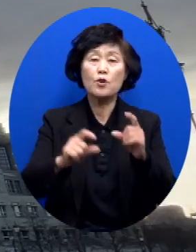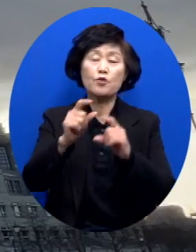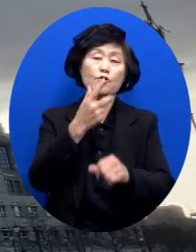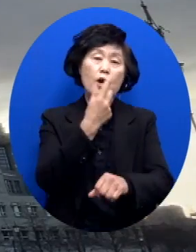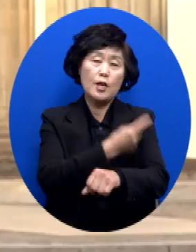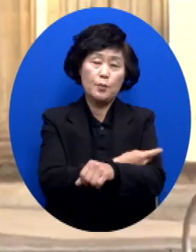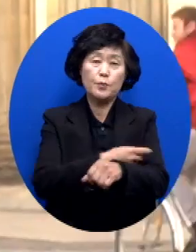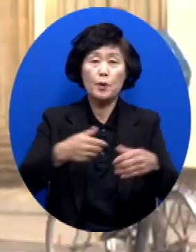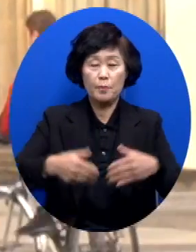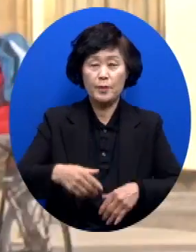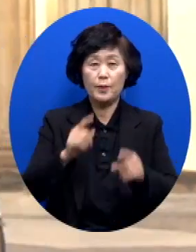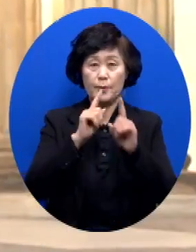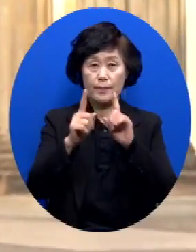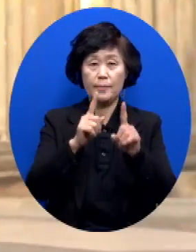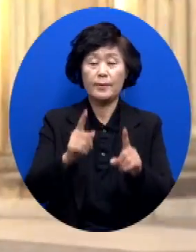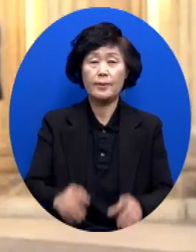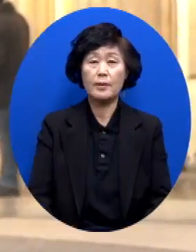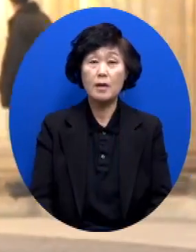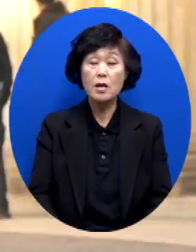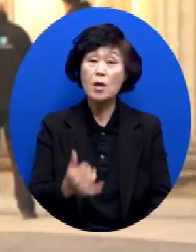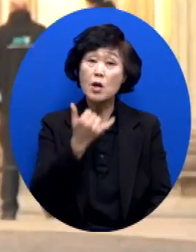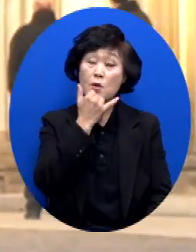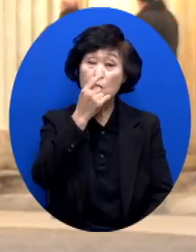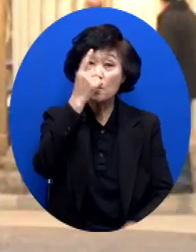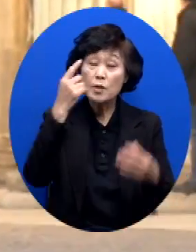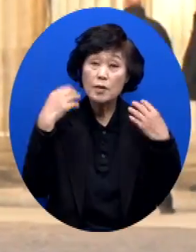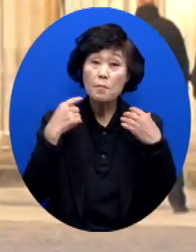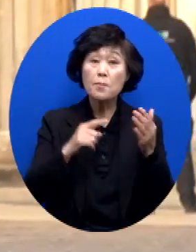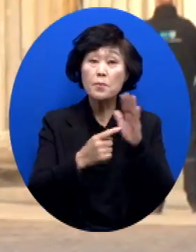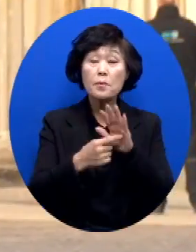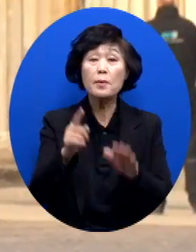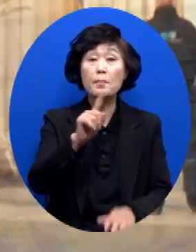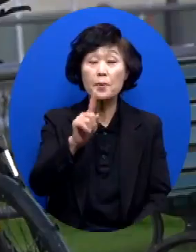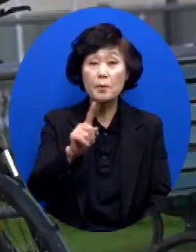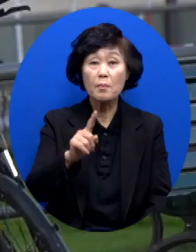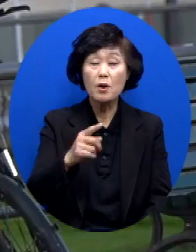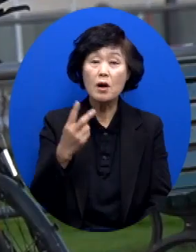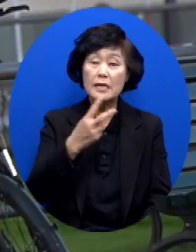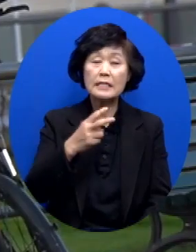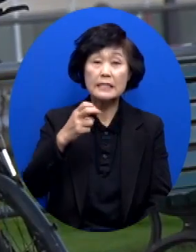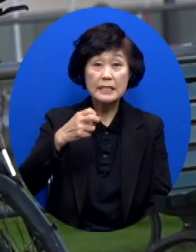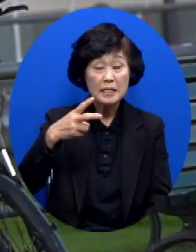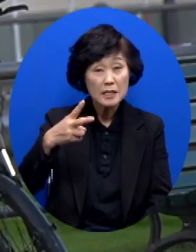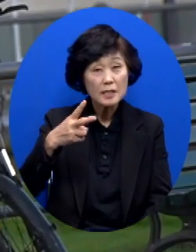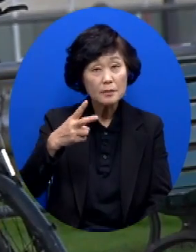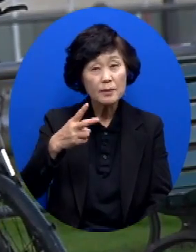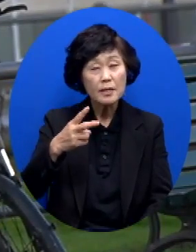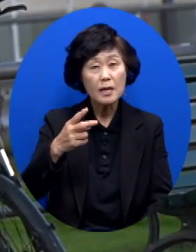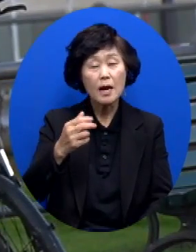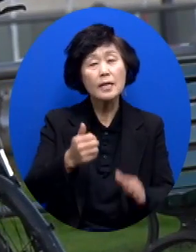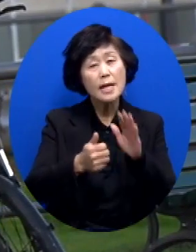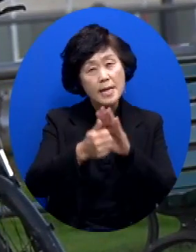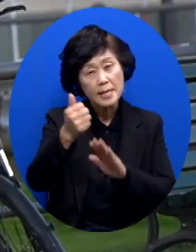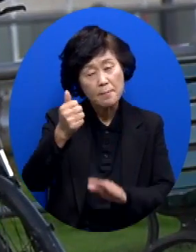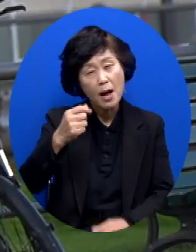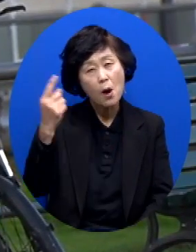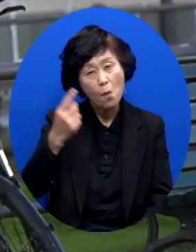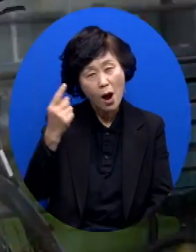서둘러야 한다고 밝혔습니다. 이에 독일 정부는 2022년에는 터널 끝에 빛이 보일 것이라고도